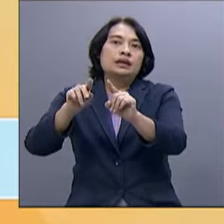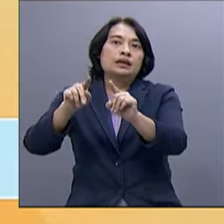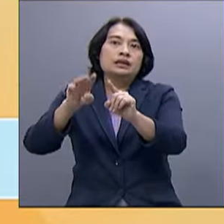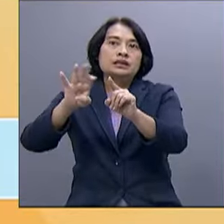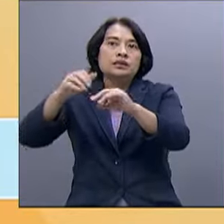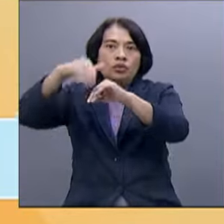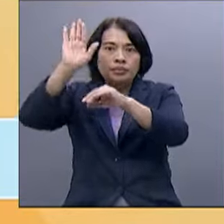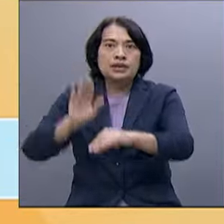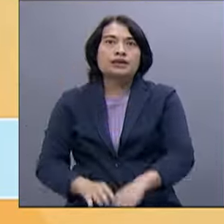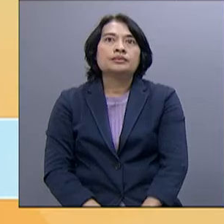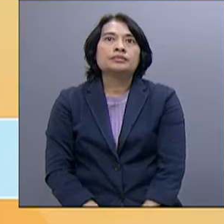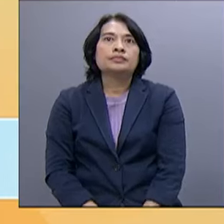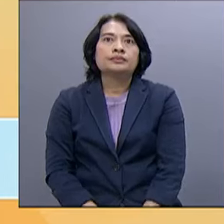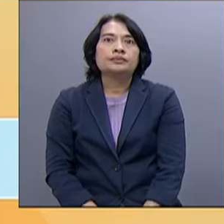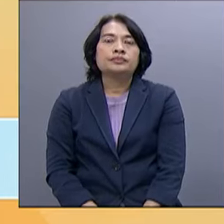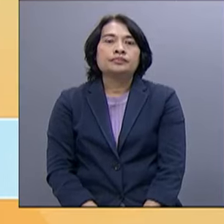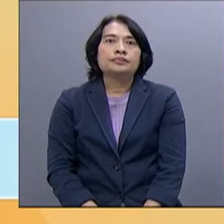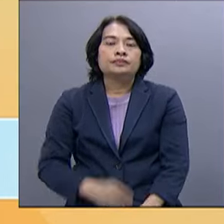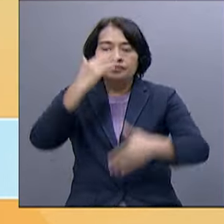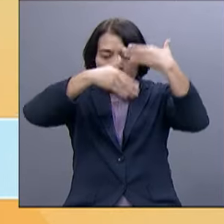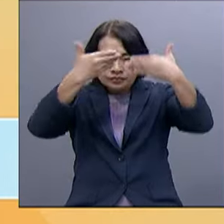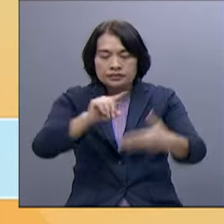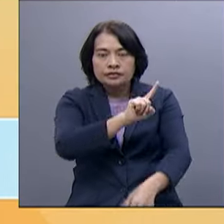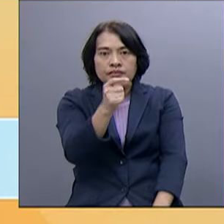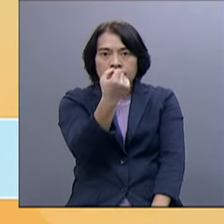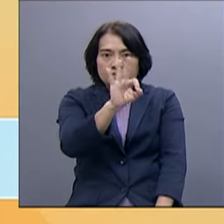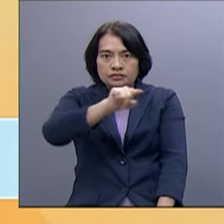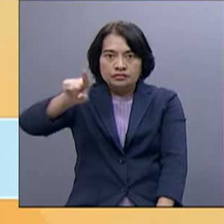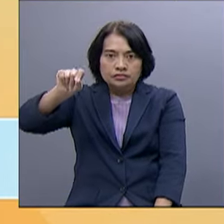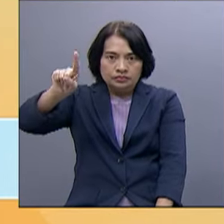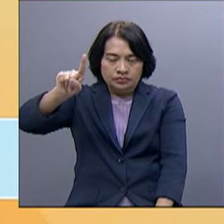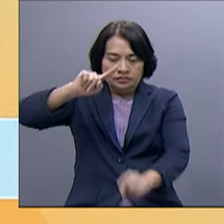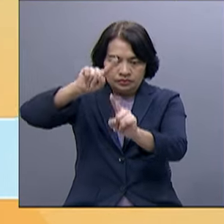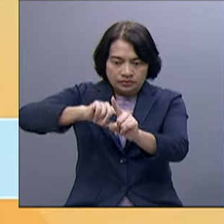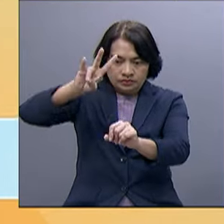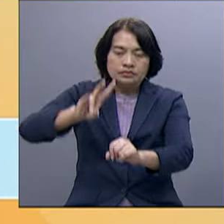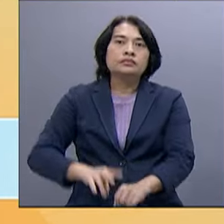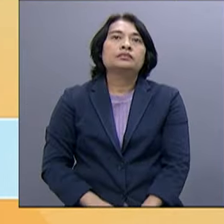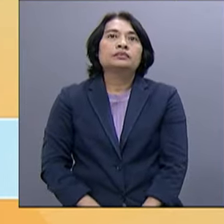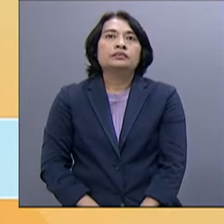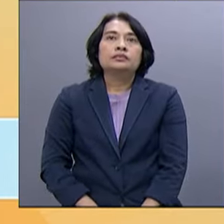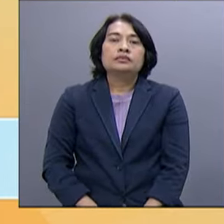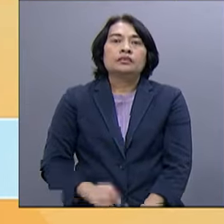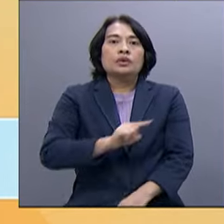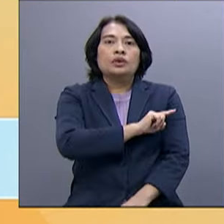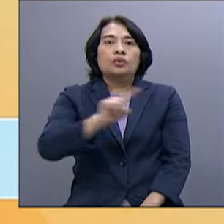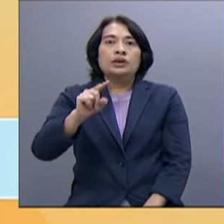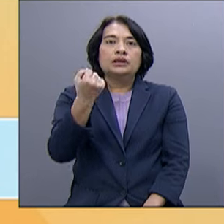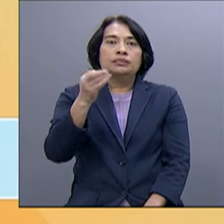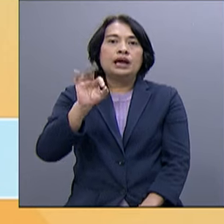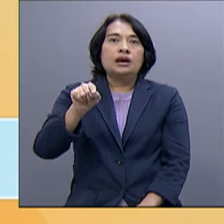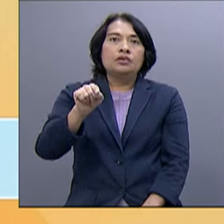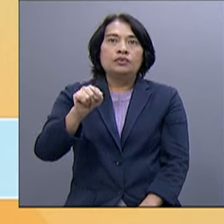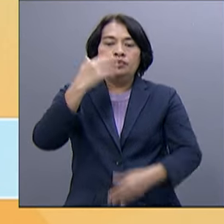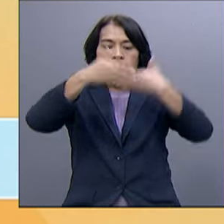ครับก็จัดในห้วงระหว่างวันที่19ถึง21กรกฎาคมโดยเฉพาะในวันที่19เป็นพิธีเปิดนะ